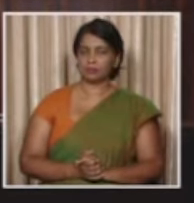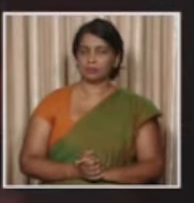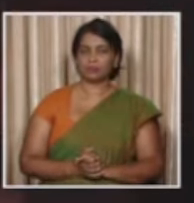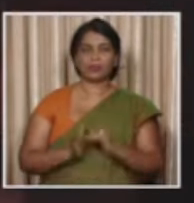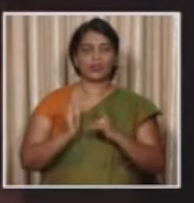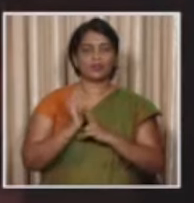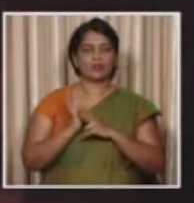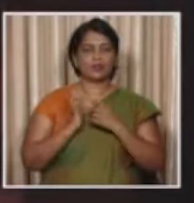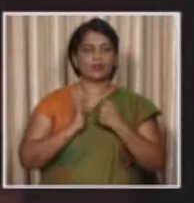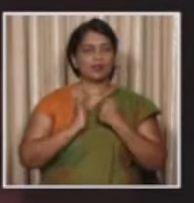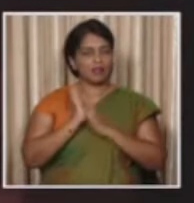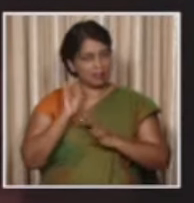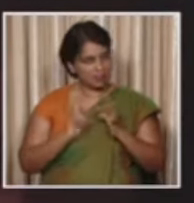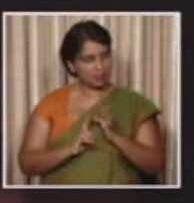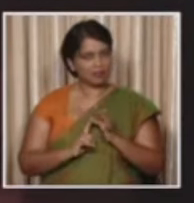विजयदास राजपक्ष